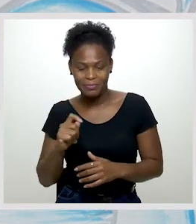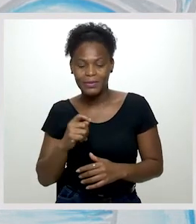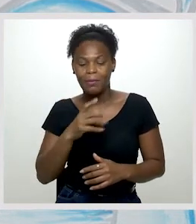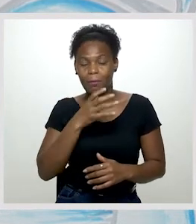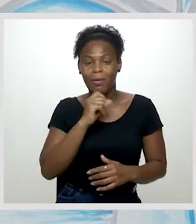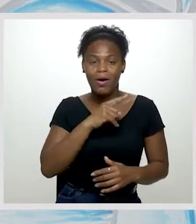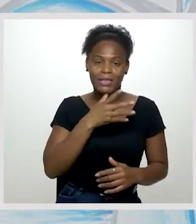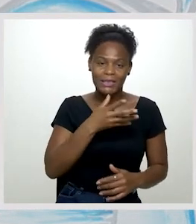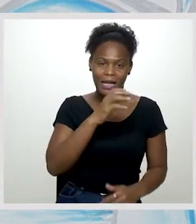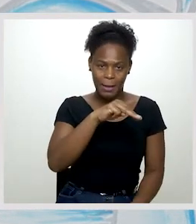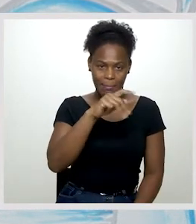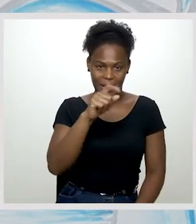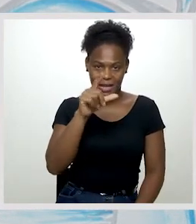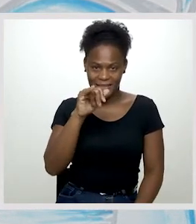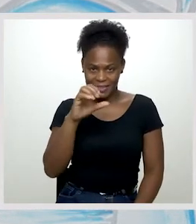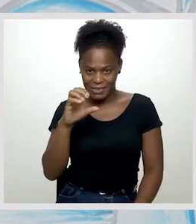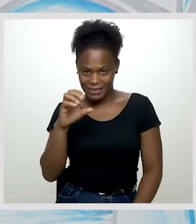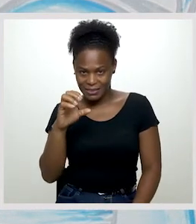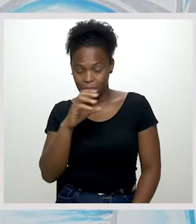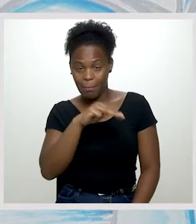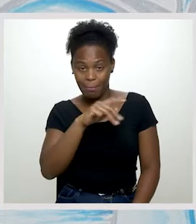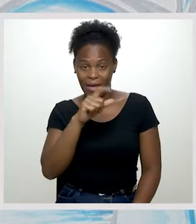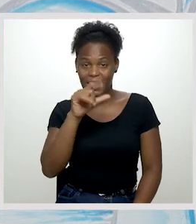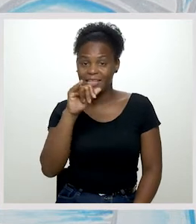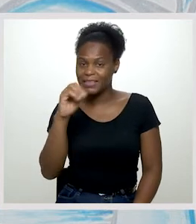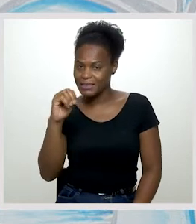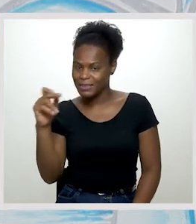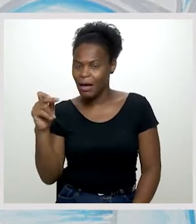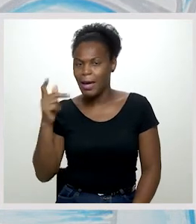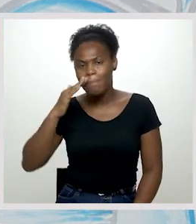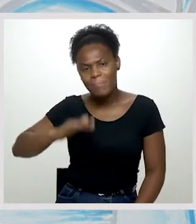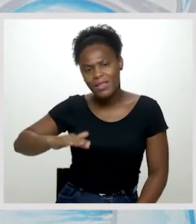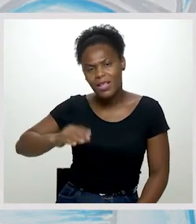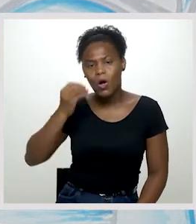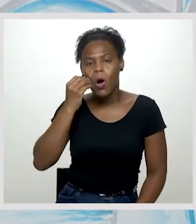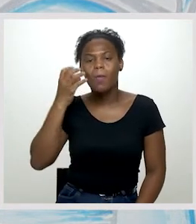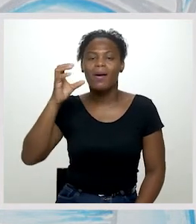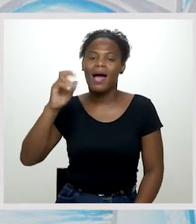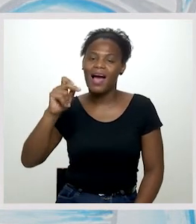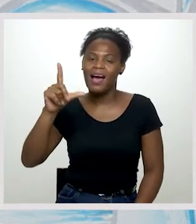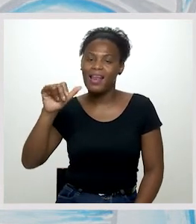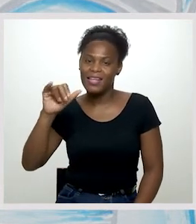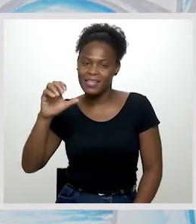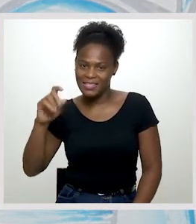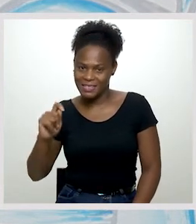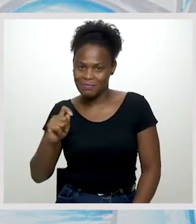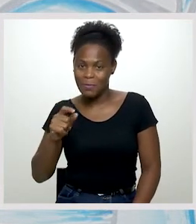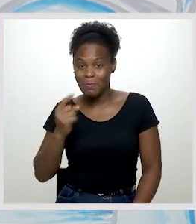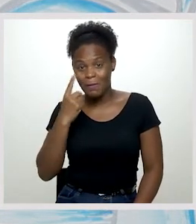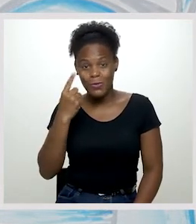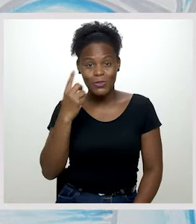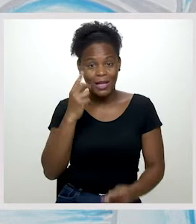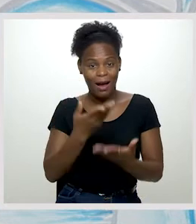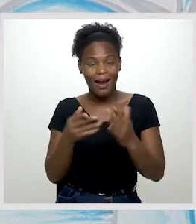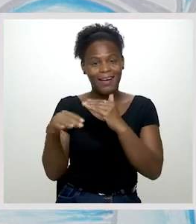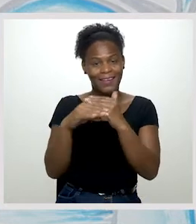est petite comme Alice pour montrer aussi l'égalité. D'accord?